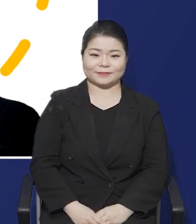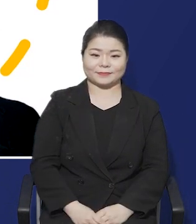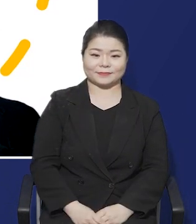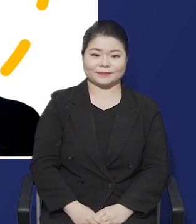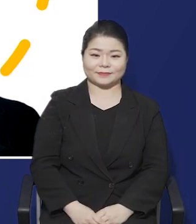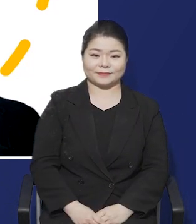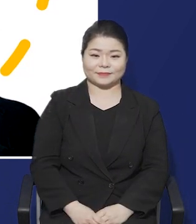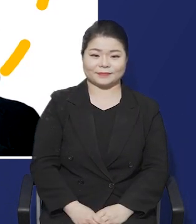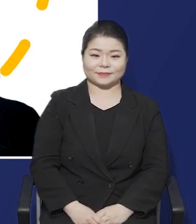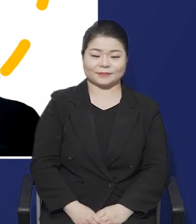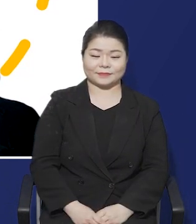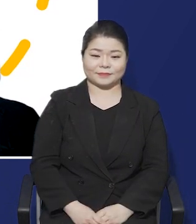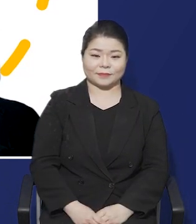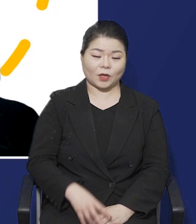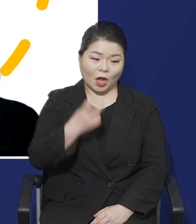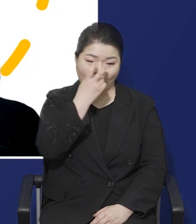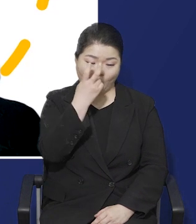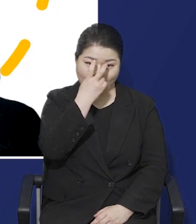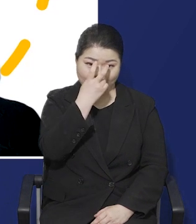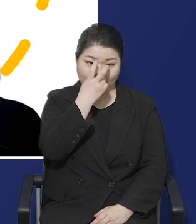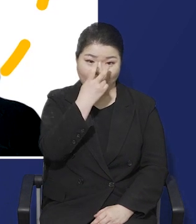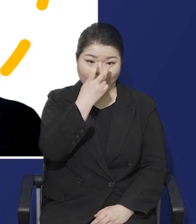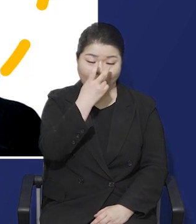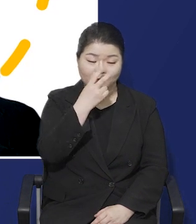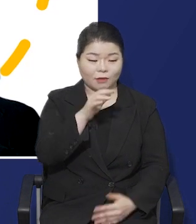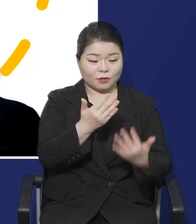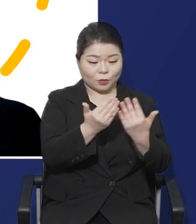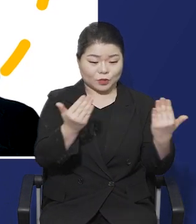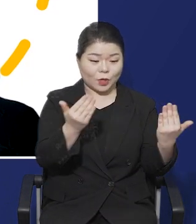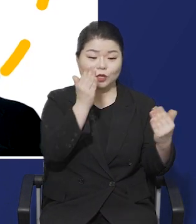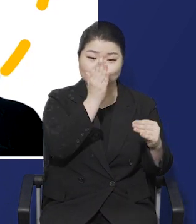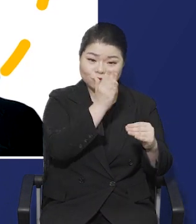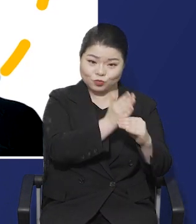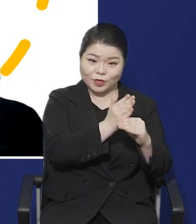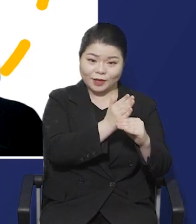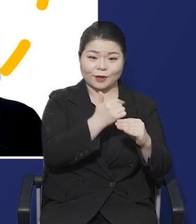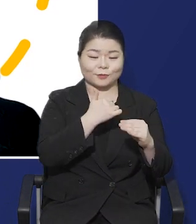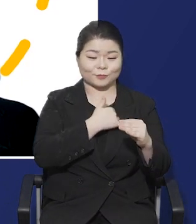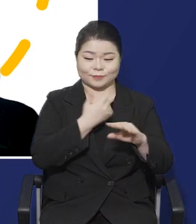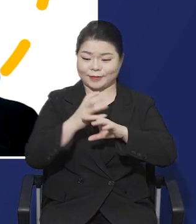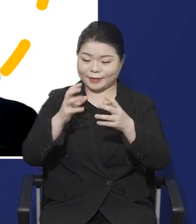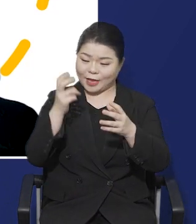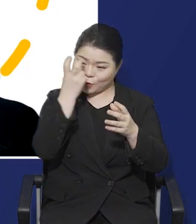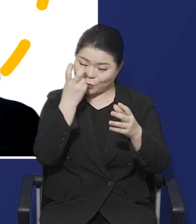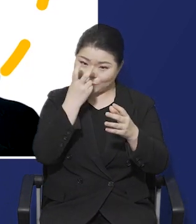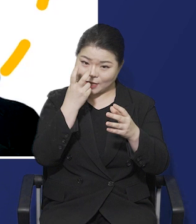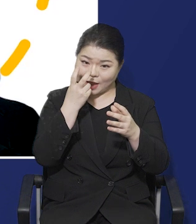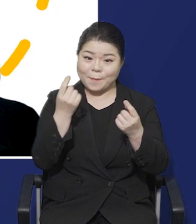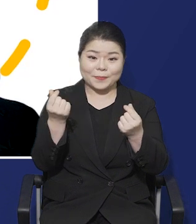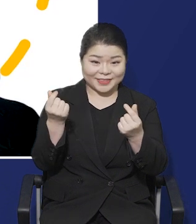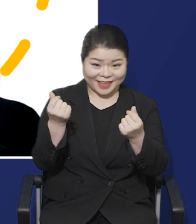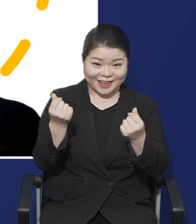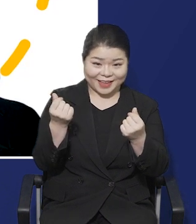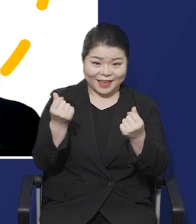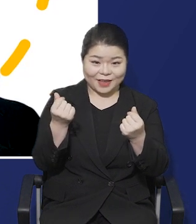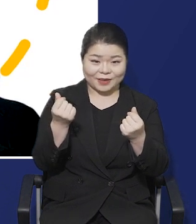그래서 이렇게 검색한 그런 그 전시회 중에 우리가 해외 시장 조사와 유사하게